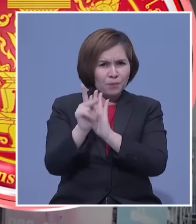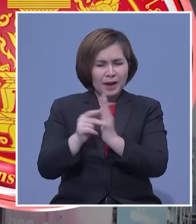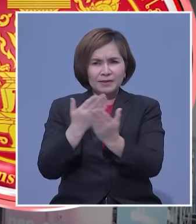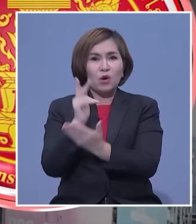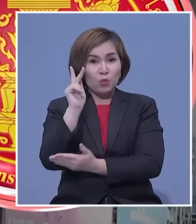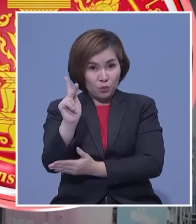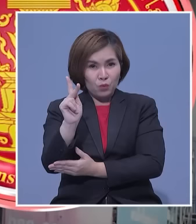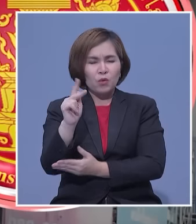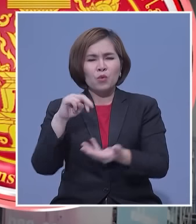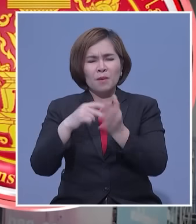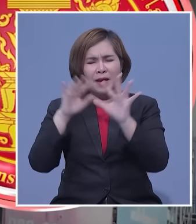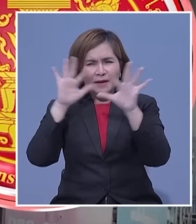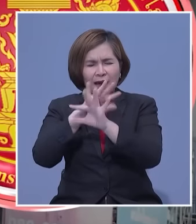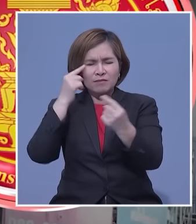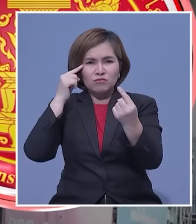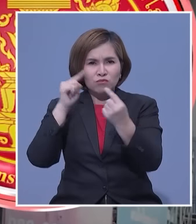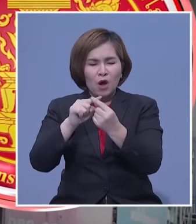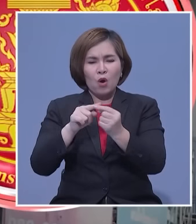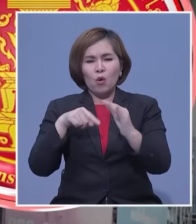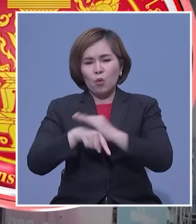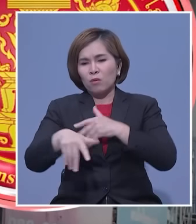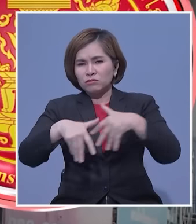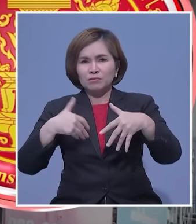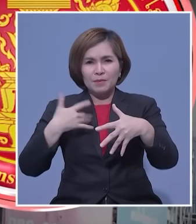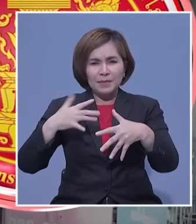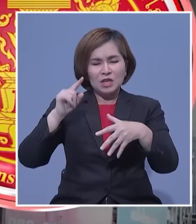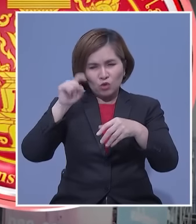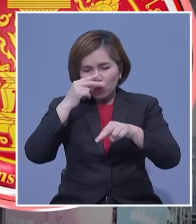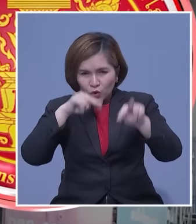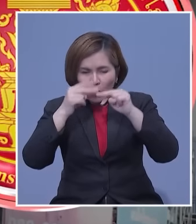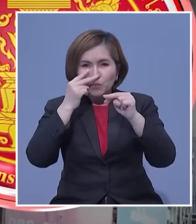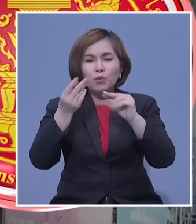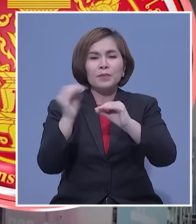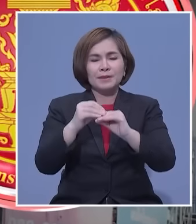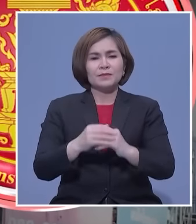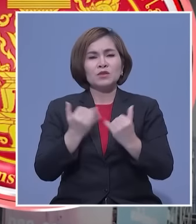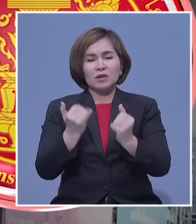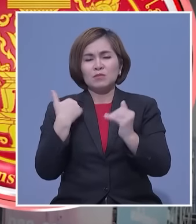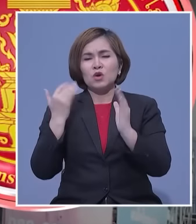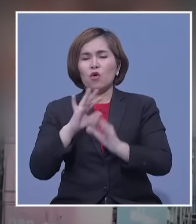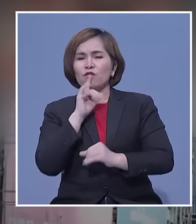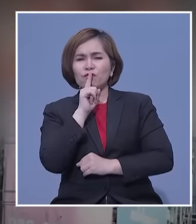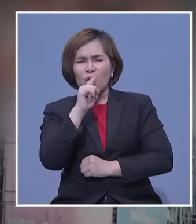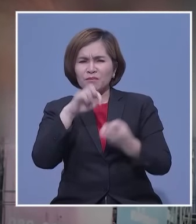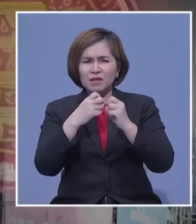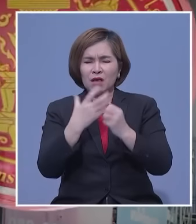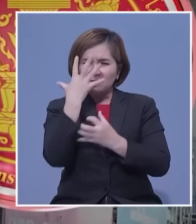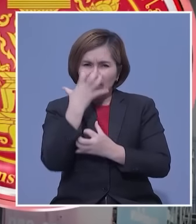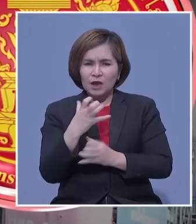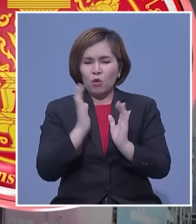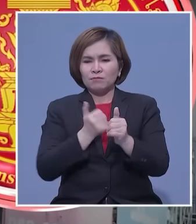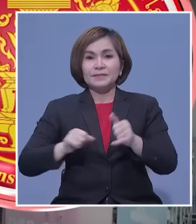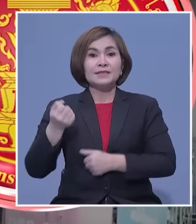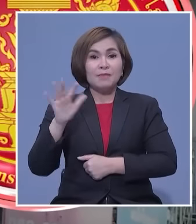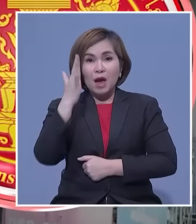ยืมเงินอันเป็นการฉ่อกงประชาชนหรือไม่นะครับแล้วก็ยอมรับว่าจนถึงปัจจุบันมีผู้เสียหายเข้ามาร้องทุก 15รายกรณีลง